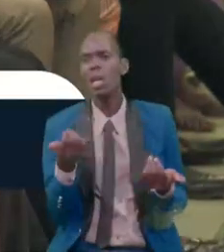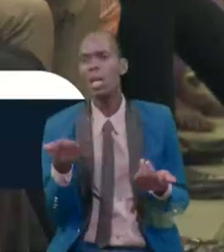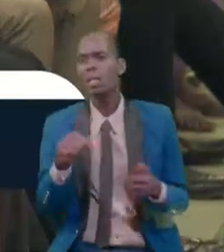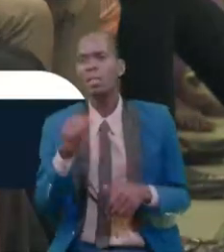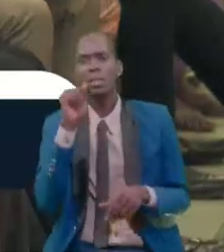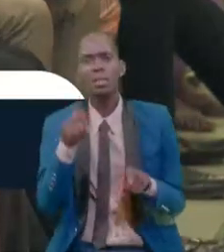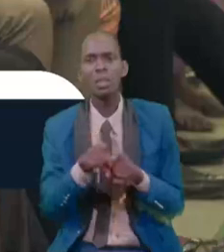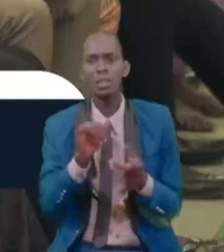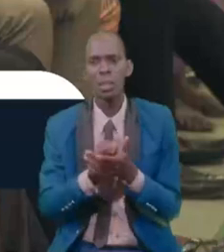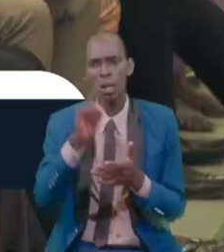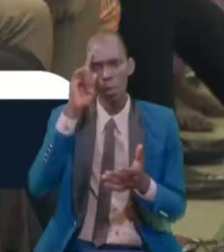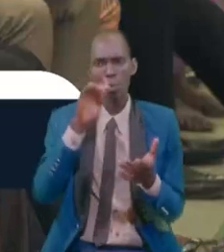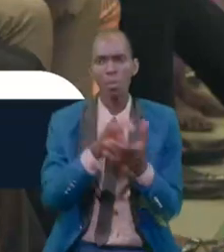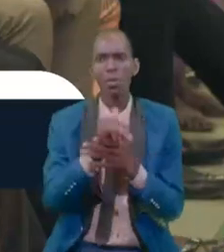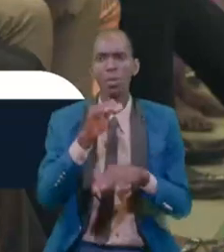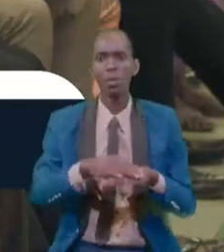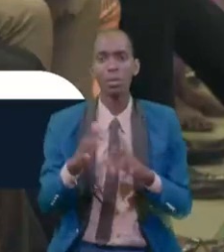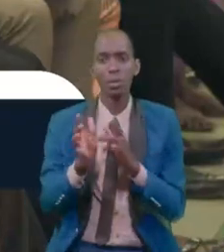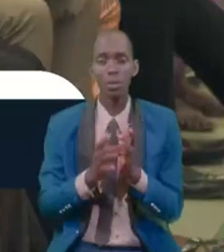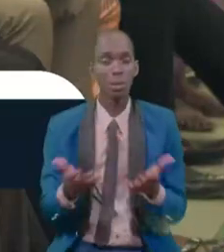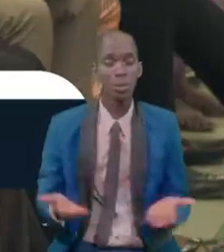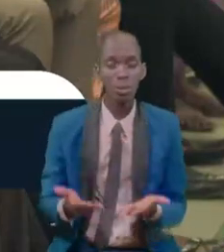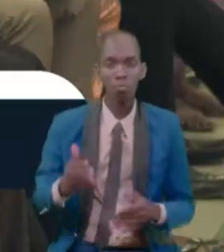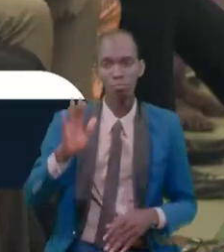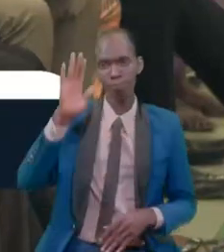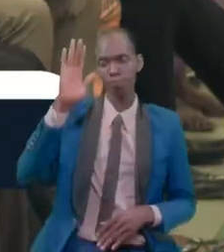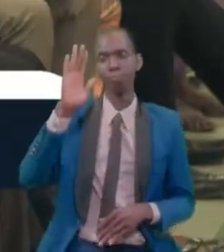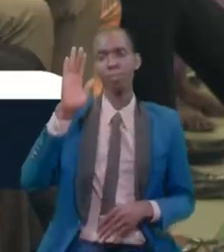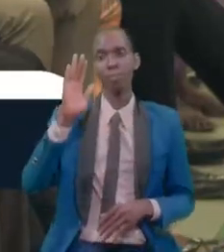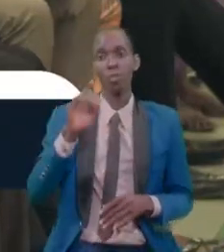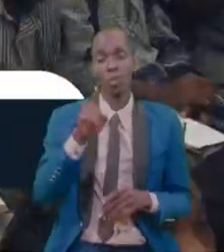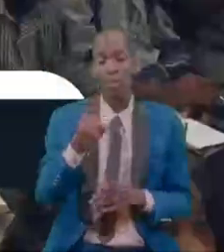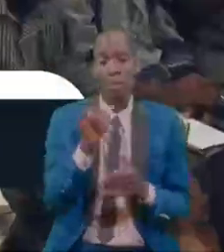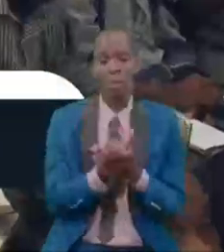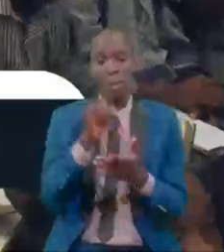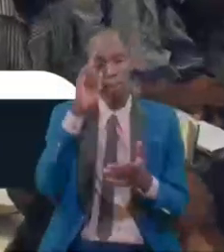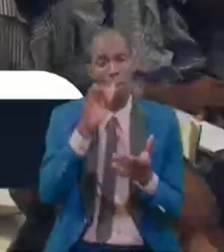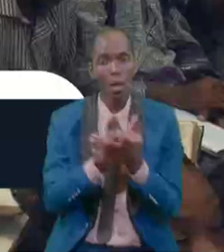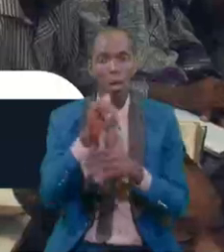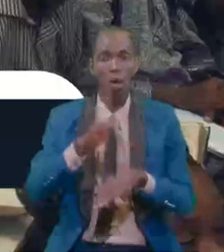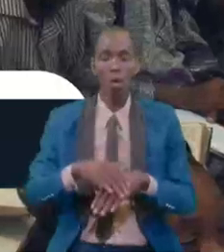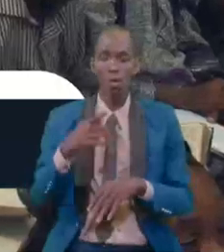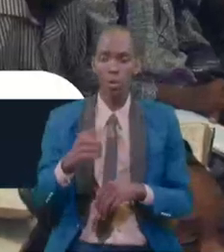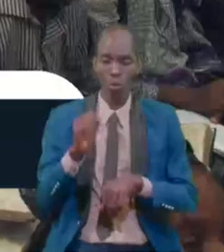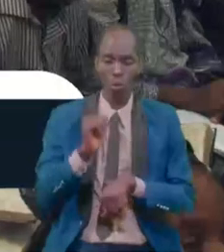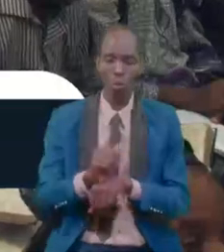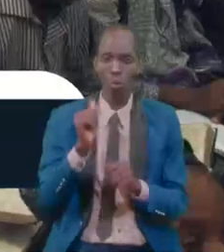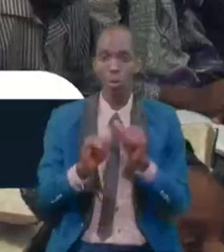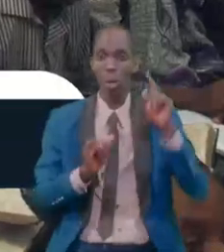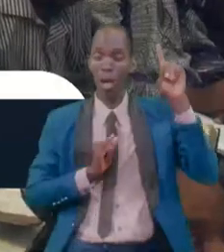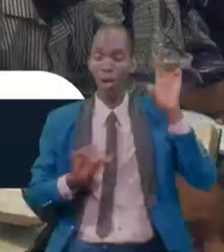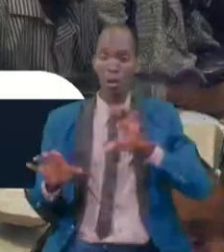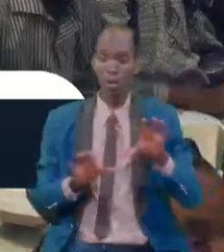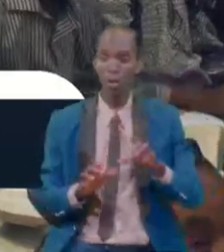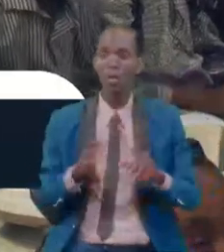soir? Celle qui croit en moi, celui qui croit en moi fera aussi les œuvres que je fais. Et il